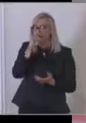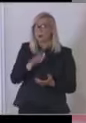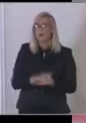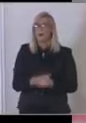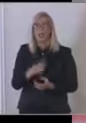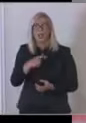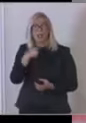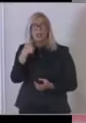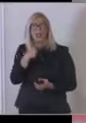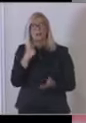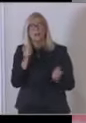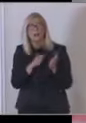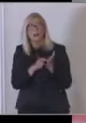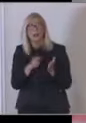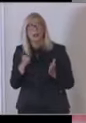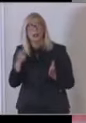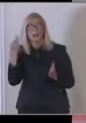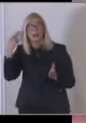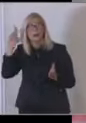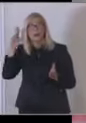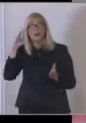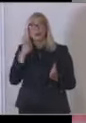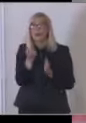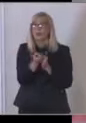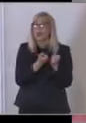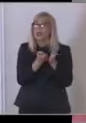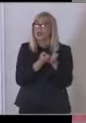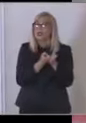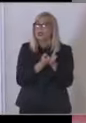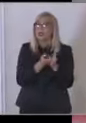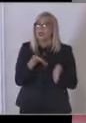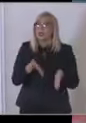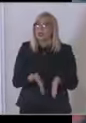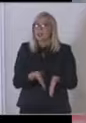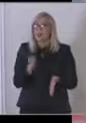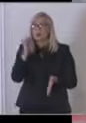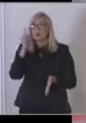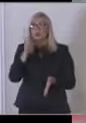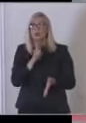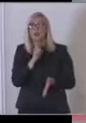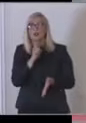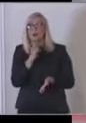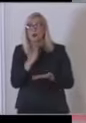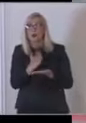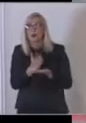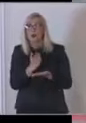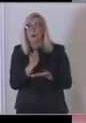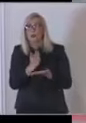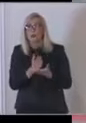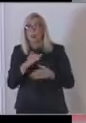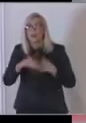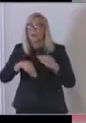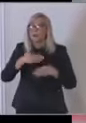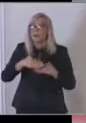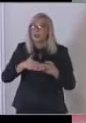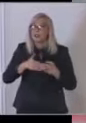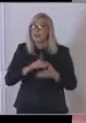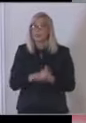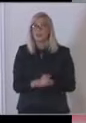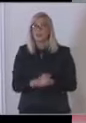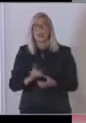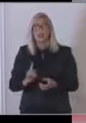Kumanov, thatë që do të kërkon një hetim ndërkombëtar për këtë rast, ku ishin të përfshire dhe